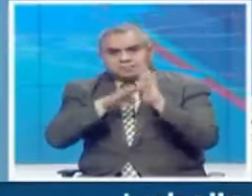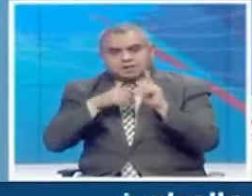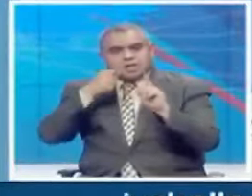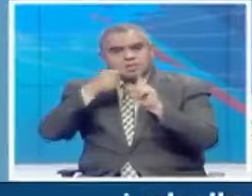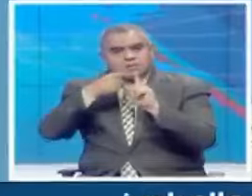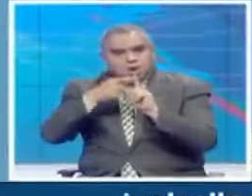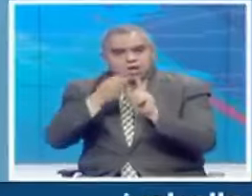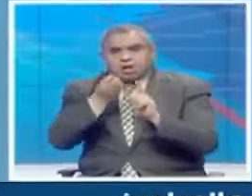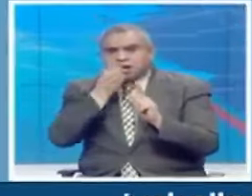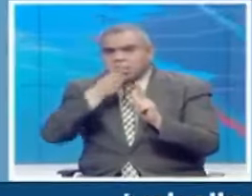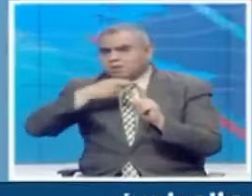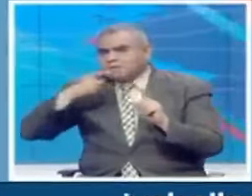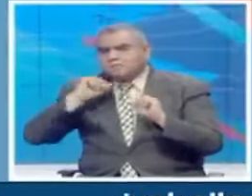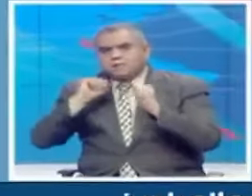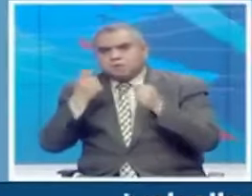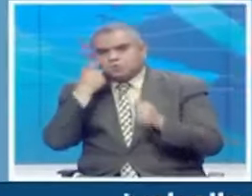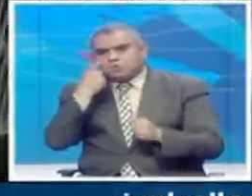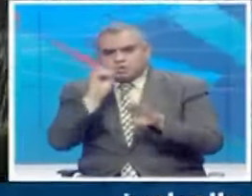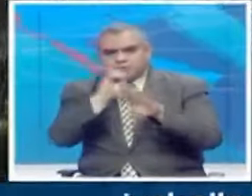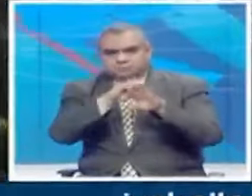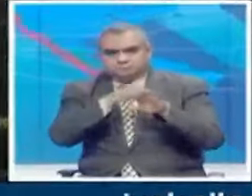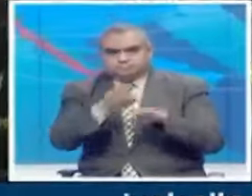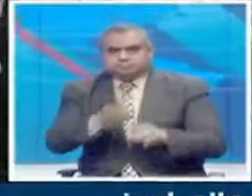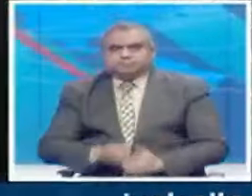المخدرات والوقاية منها.